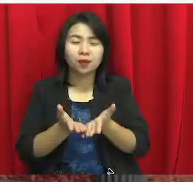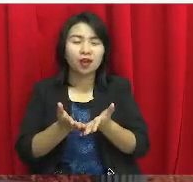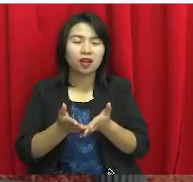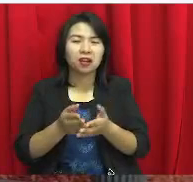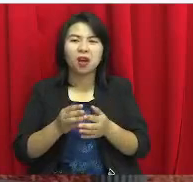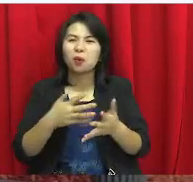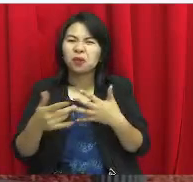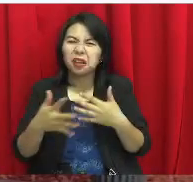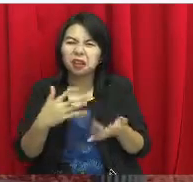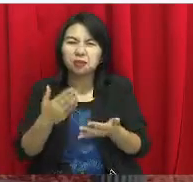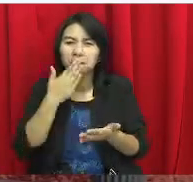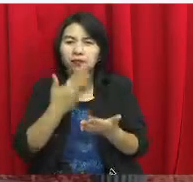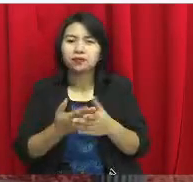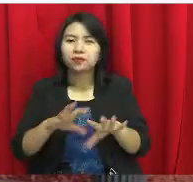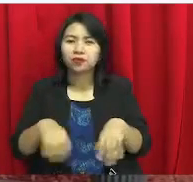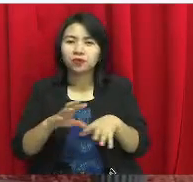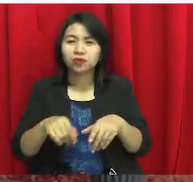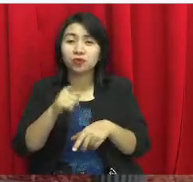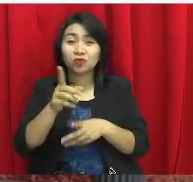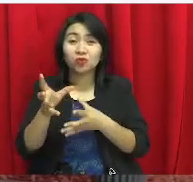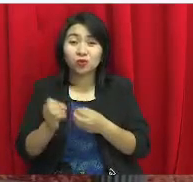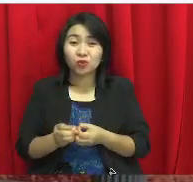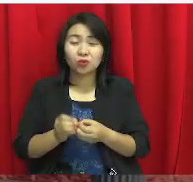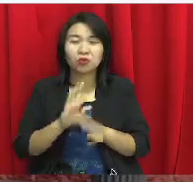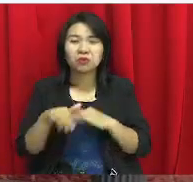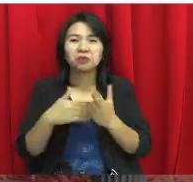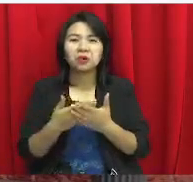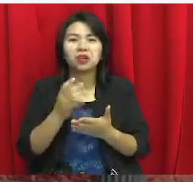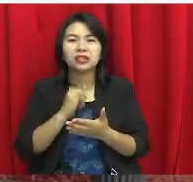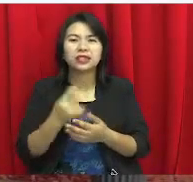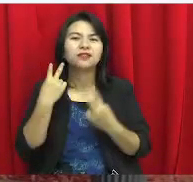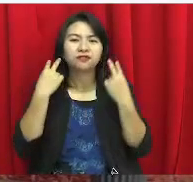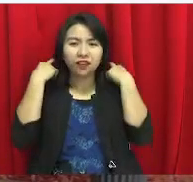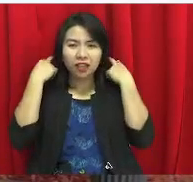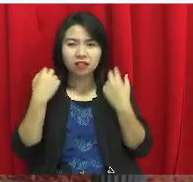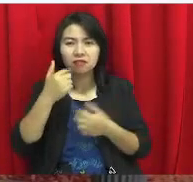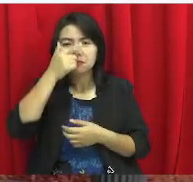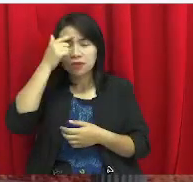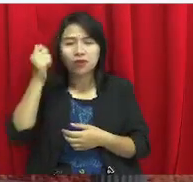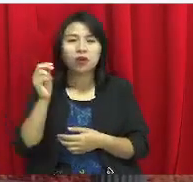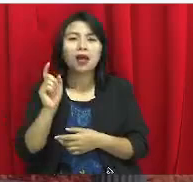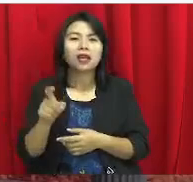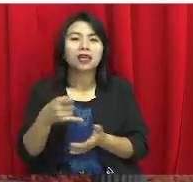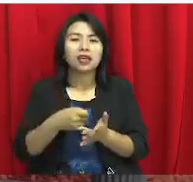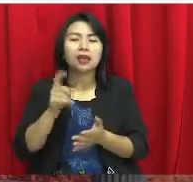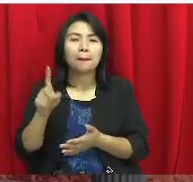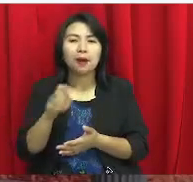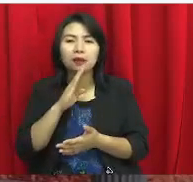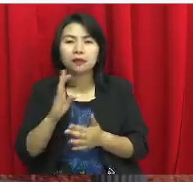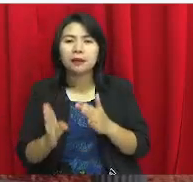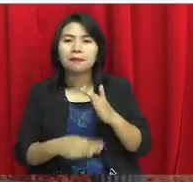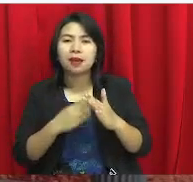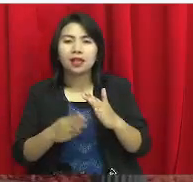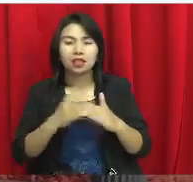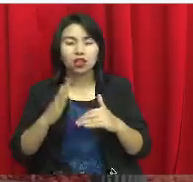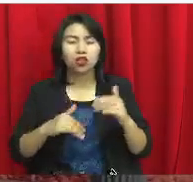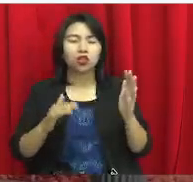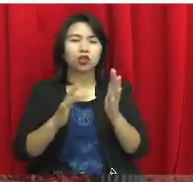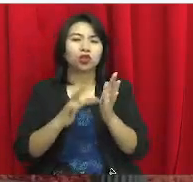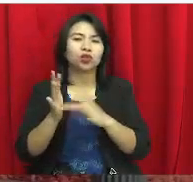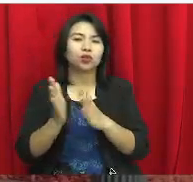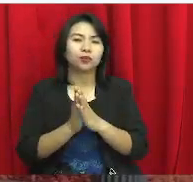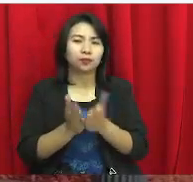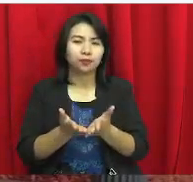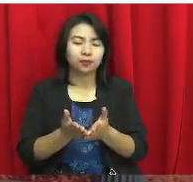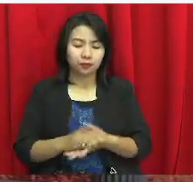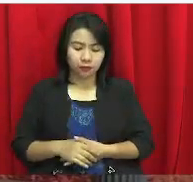truly furnished good works based on the instruction in righteousness. Amen. Kaya nga mga kapatid, minsan nahihirapan